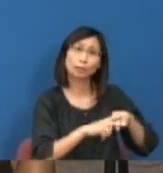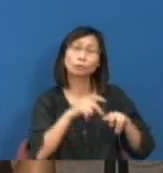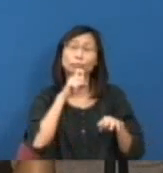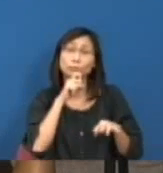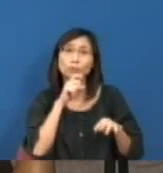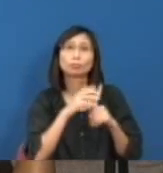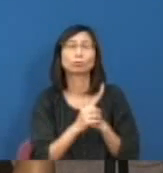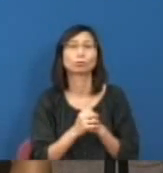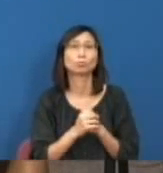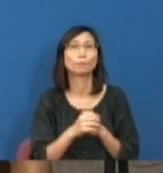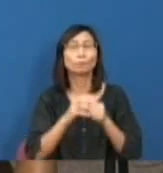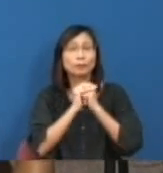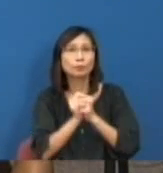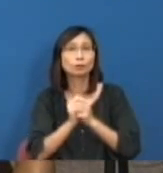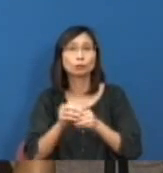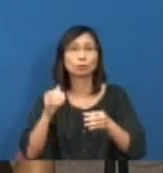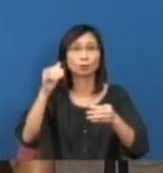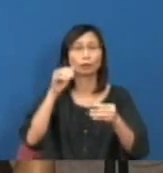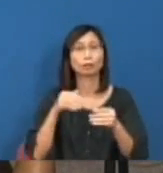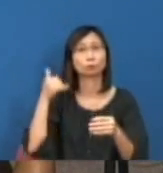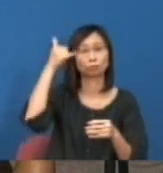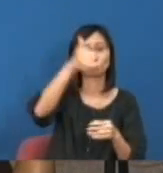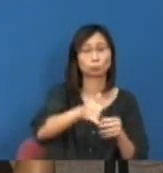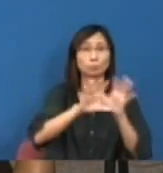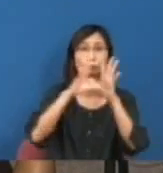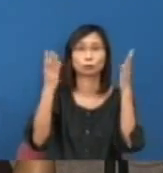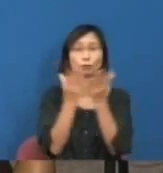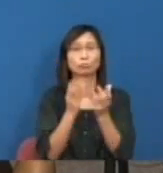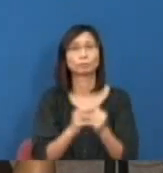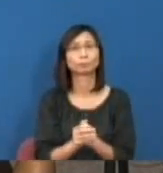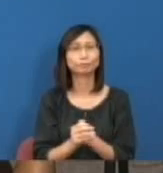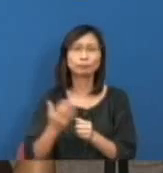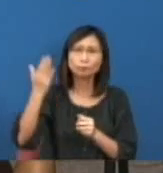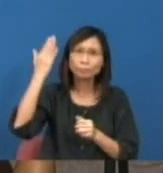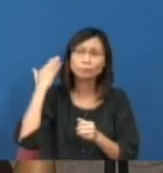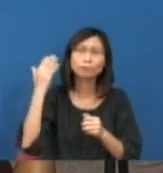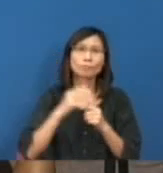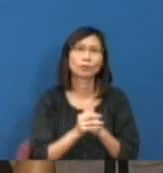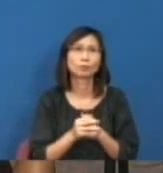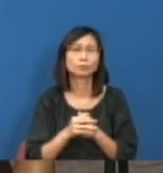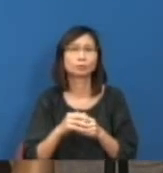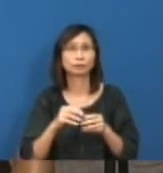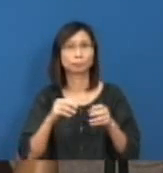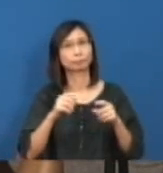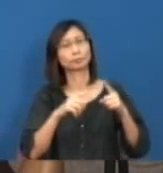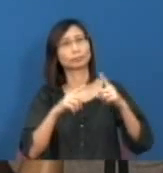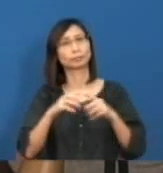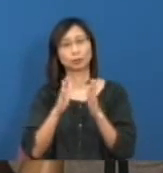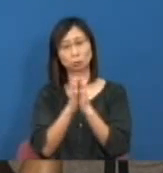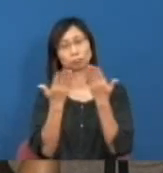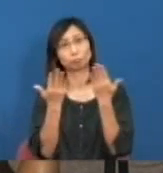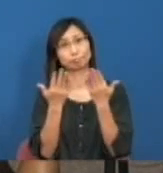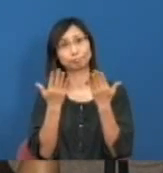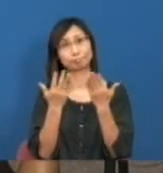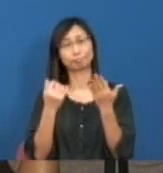下講下咁就講咗過去噶咯。係嘛？咁佢喺文革嗰度有咩嘅諗法咧？喺反映抗暴有咩諗法？冇嘅